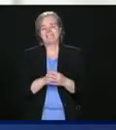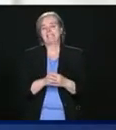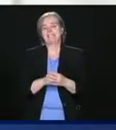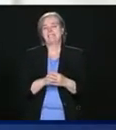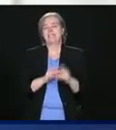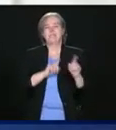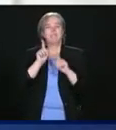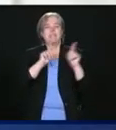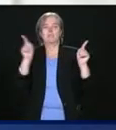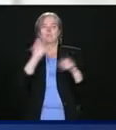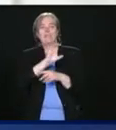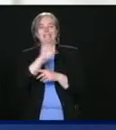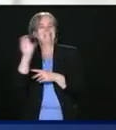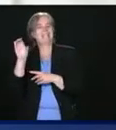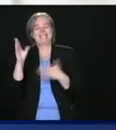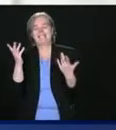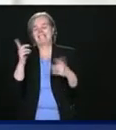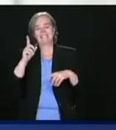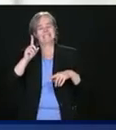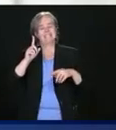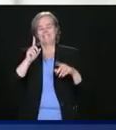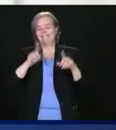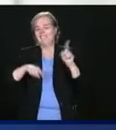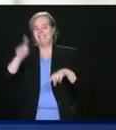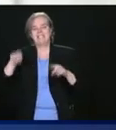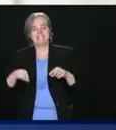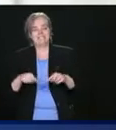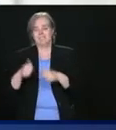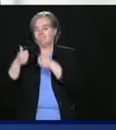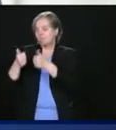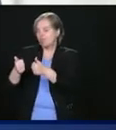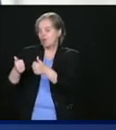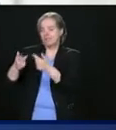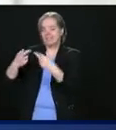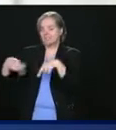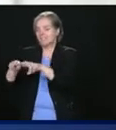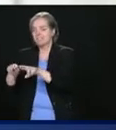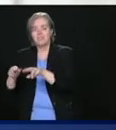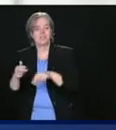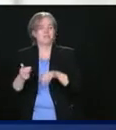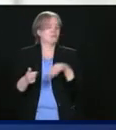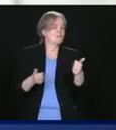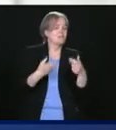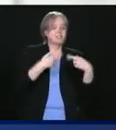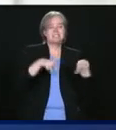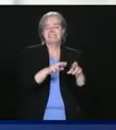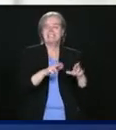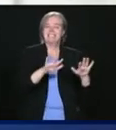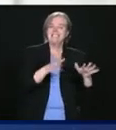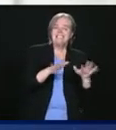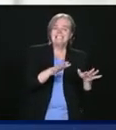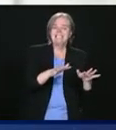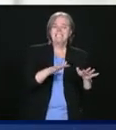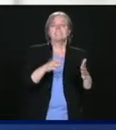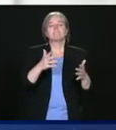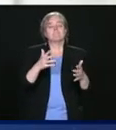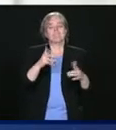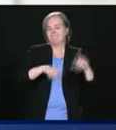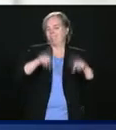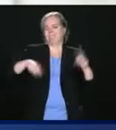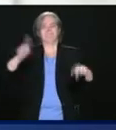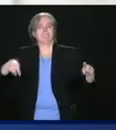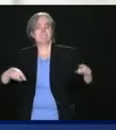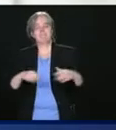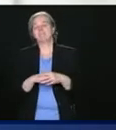Et à certains endroits dans le pays, il y a eu beaucoup de tests. À d'autres endroits, il y a eu des défis à